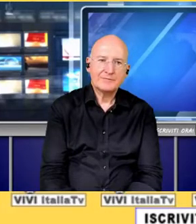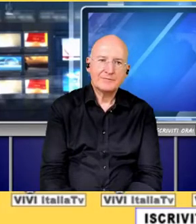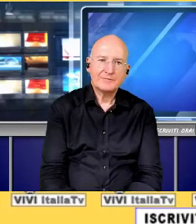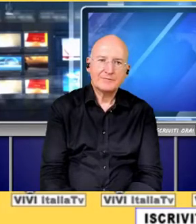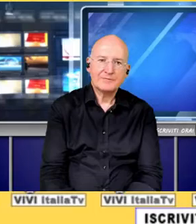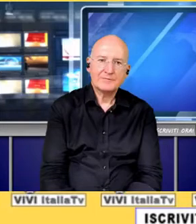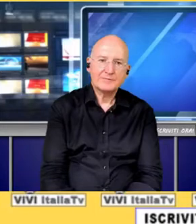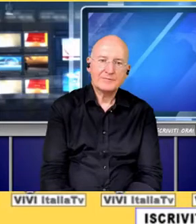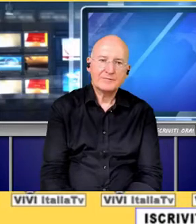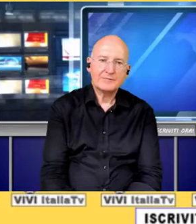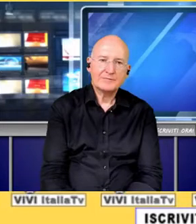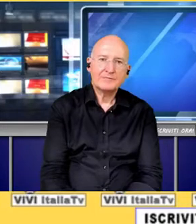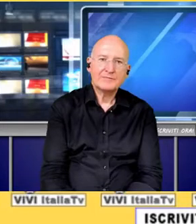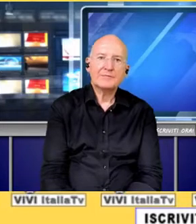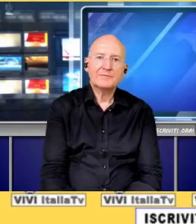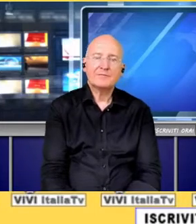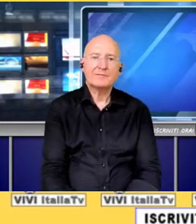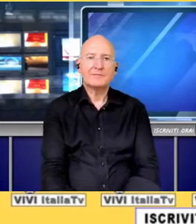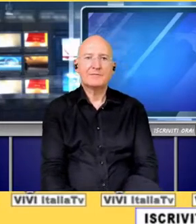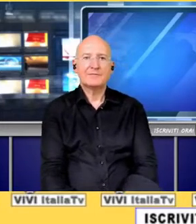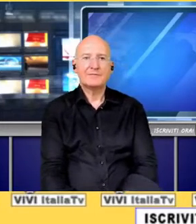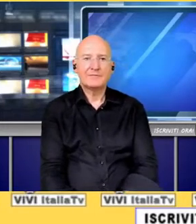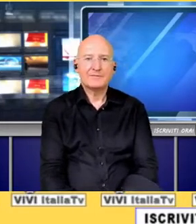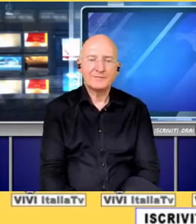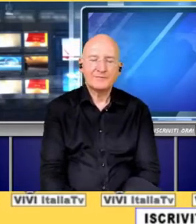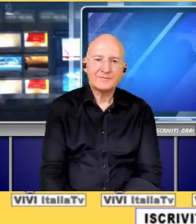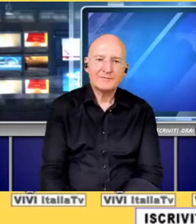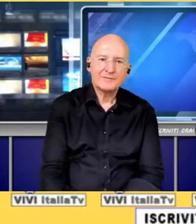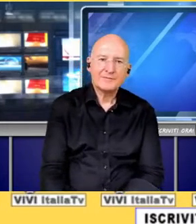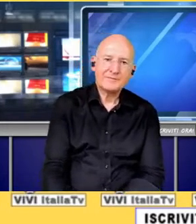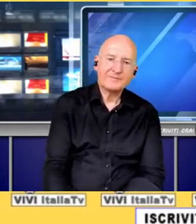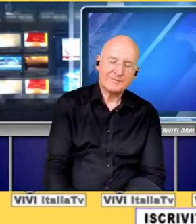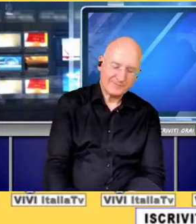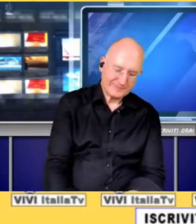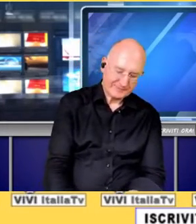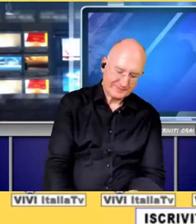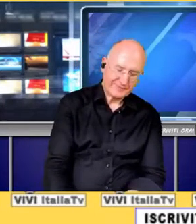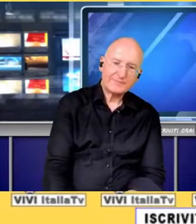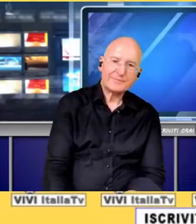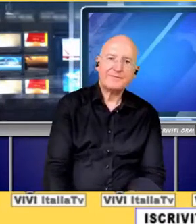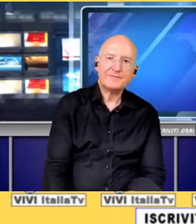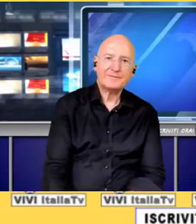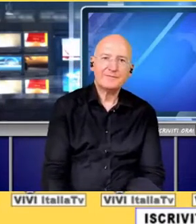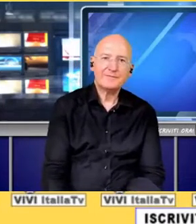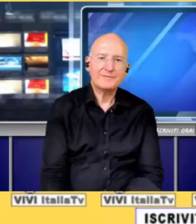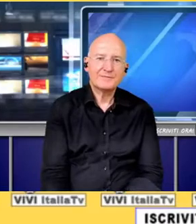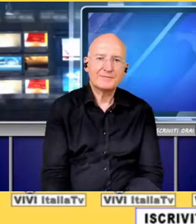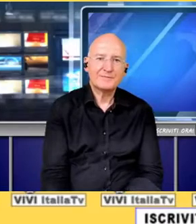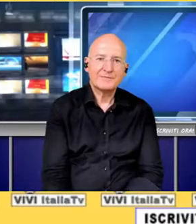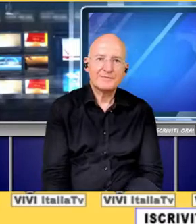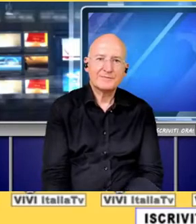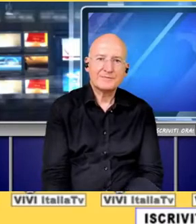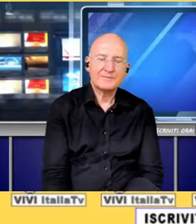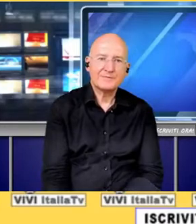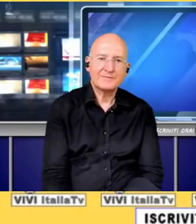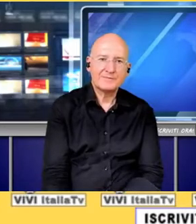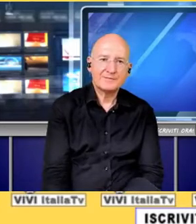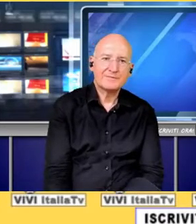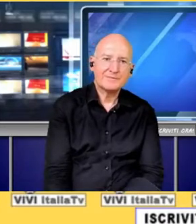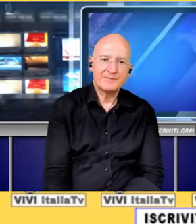avanzatissimi e molto, molto, diciamo, innovativi, che siano in grado di resistere nel tempo per